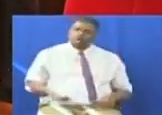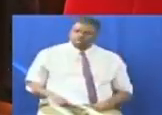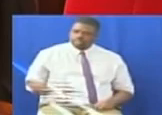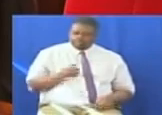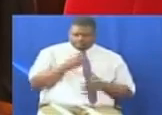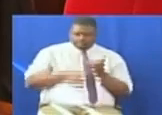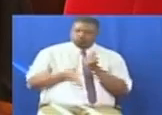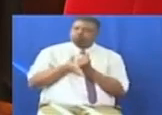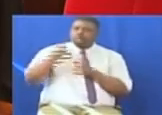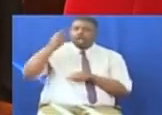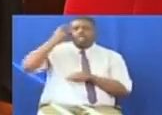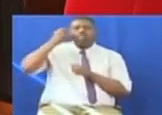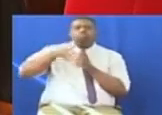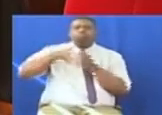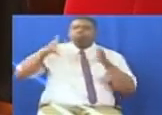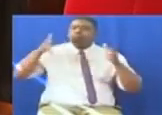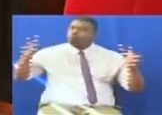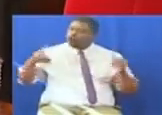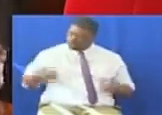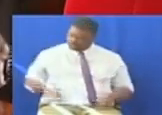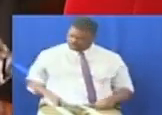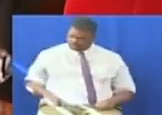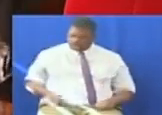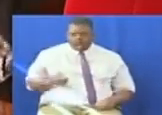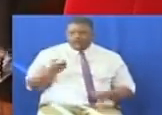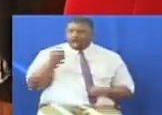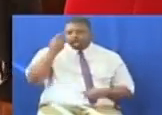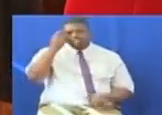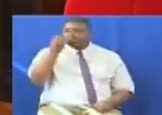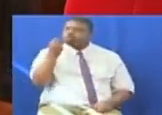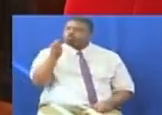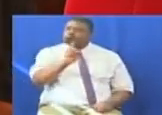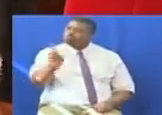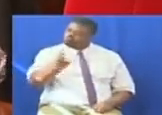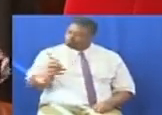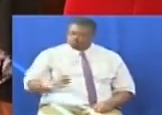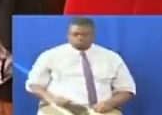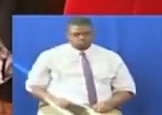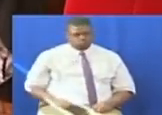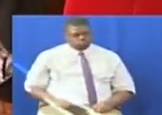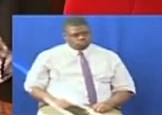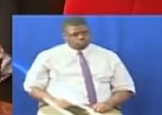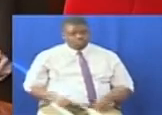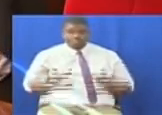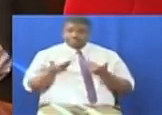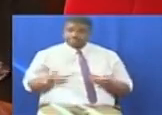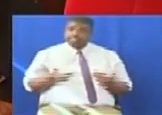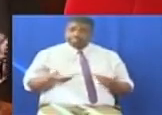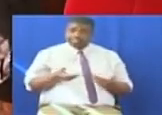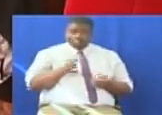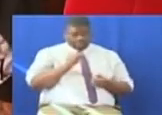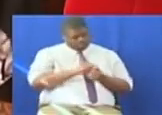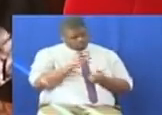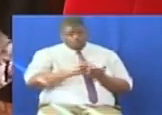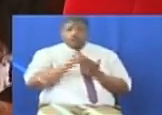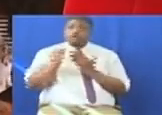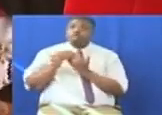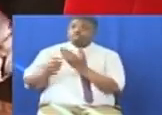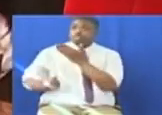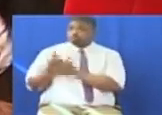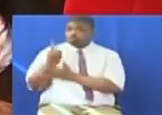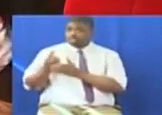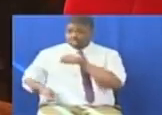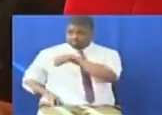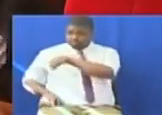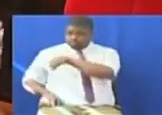za ziada kutokana na uchamungu wake. Hilo lazima tulikubali. Kwa hiyo sasa nini kimetokea baada